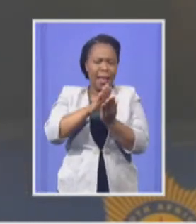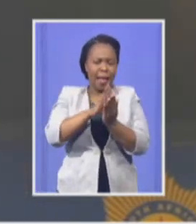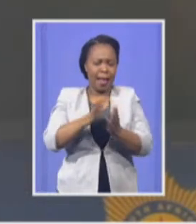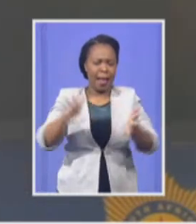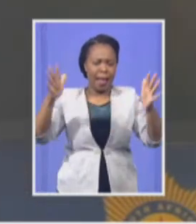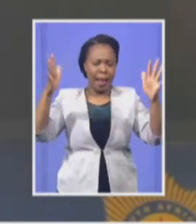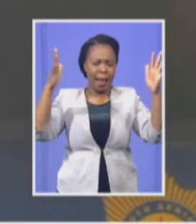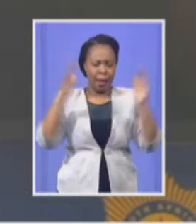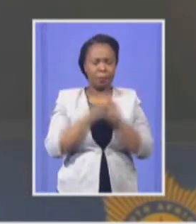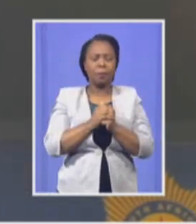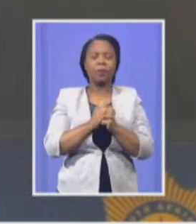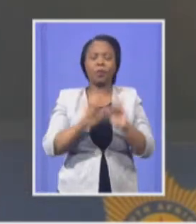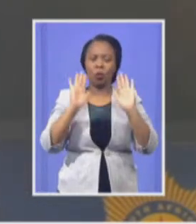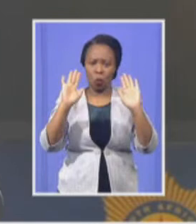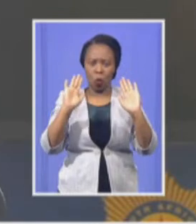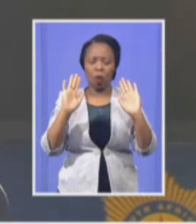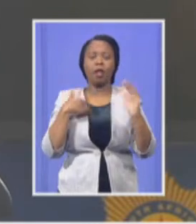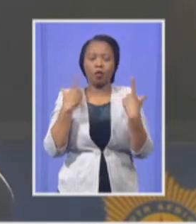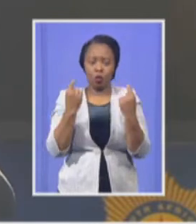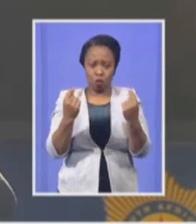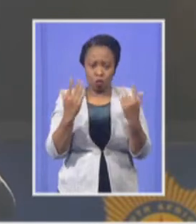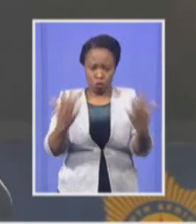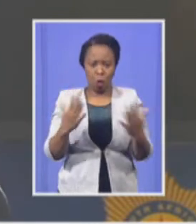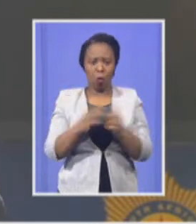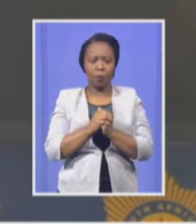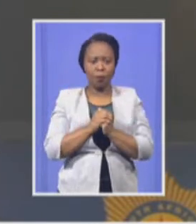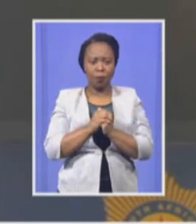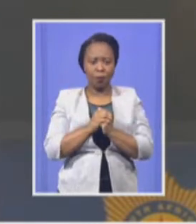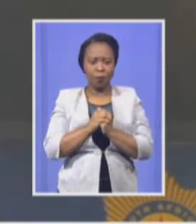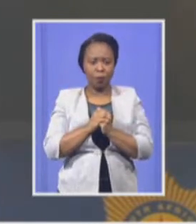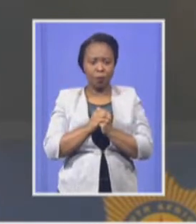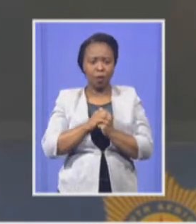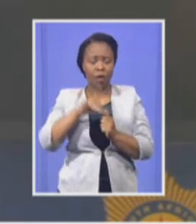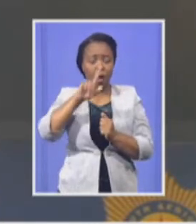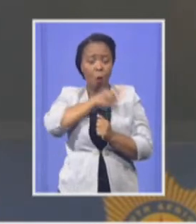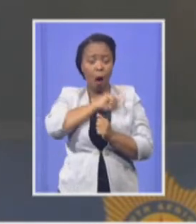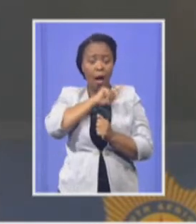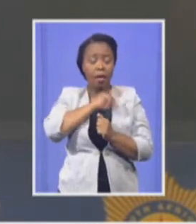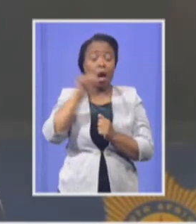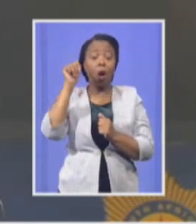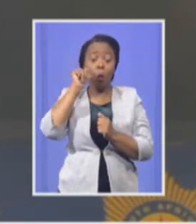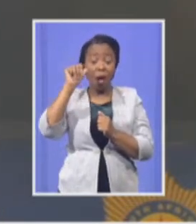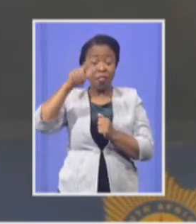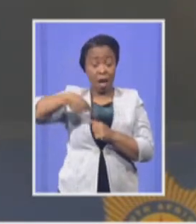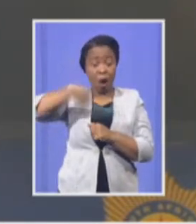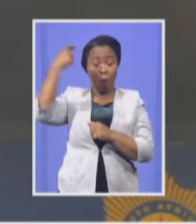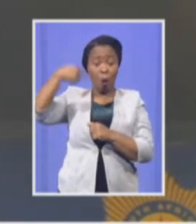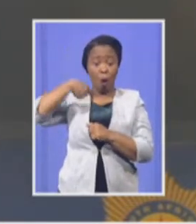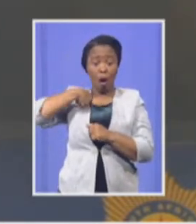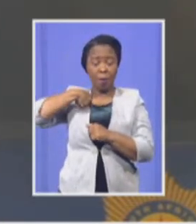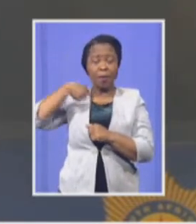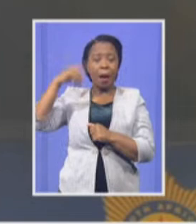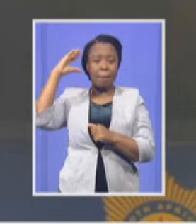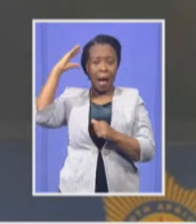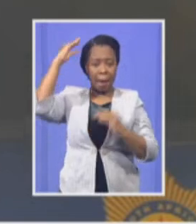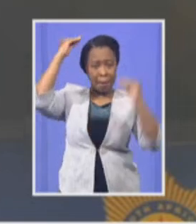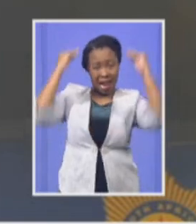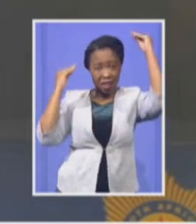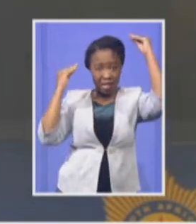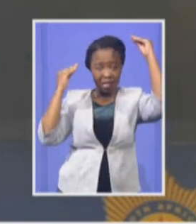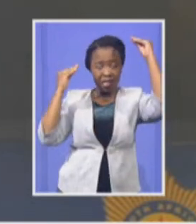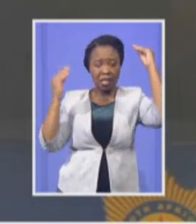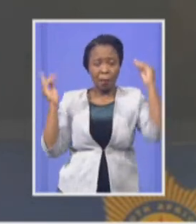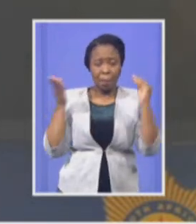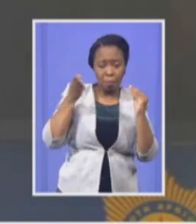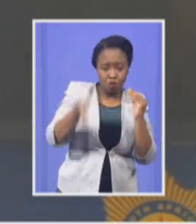Asenze nje ke ngoba mangibizwa kuthi wangiletha amabharethi noma esedeep